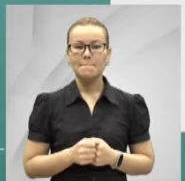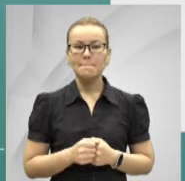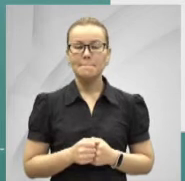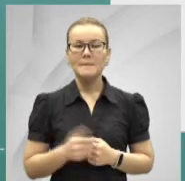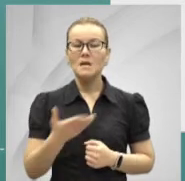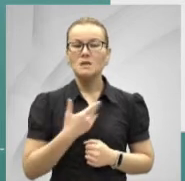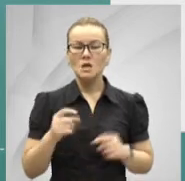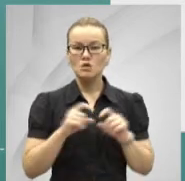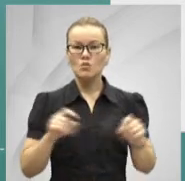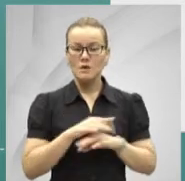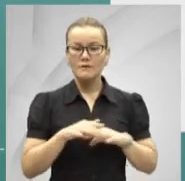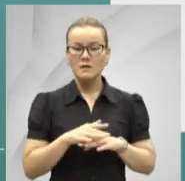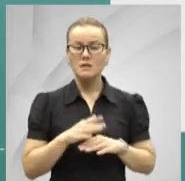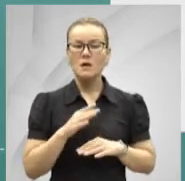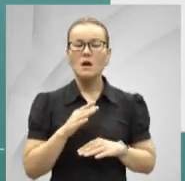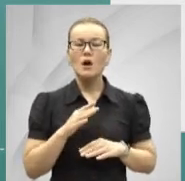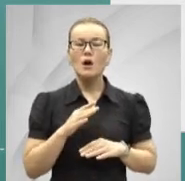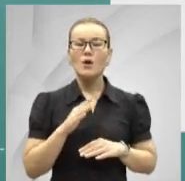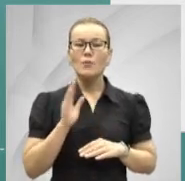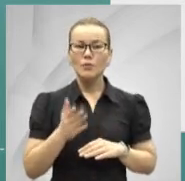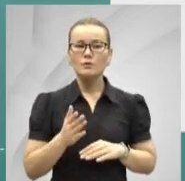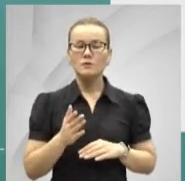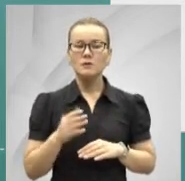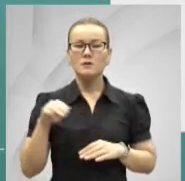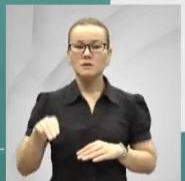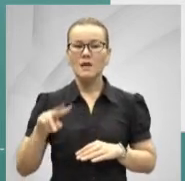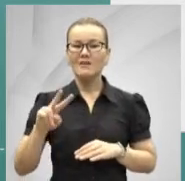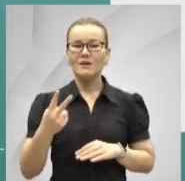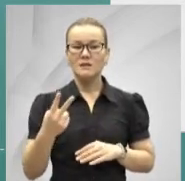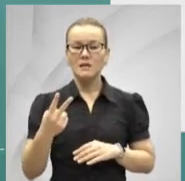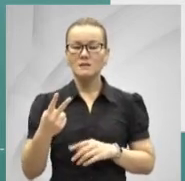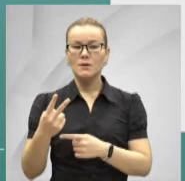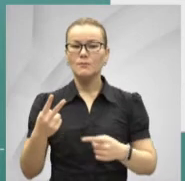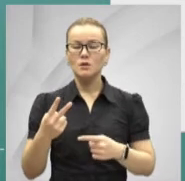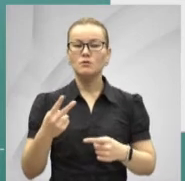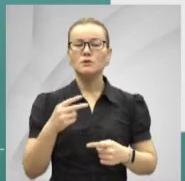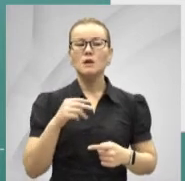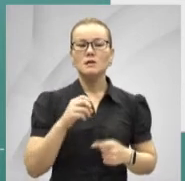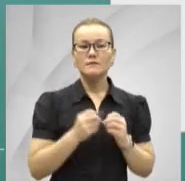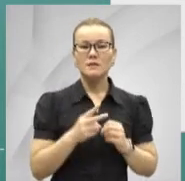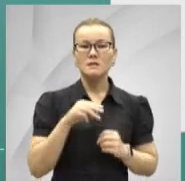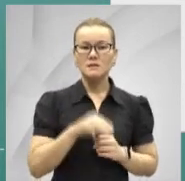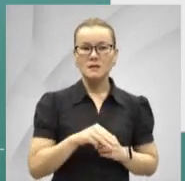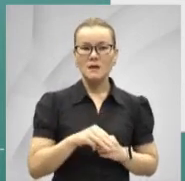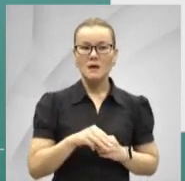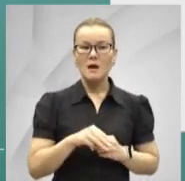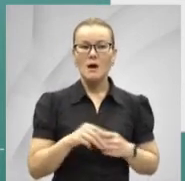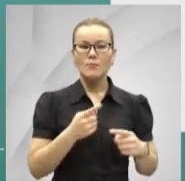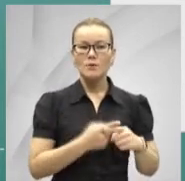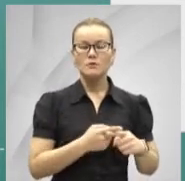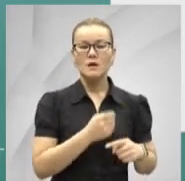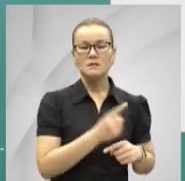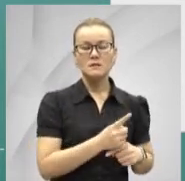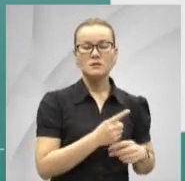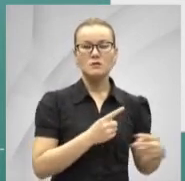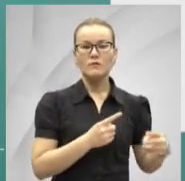Наше уравнение в итоге приобретет вид t в квадрате минус 12t плюс 11 равно